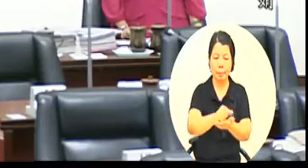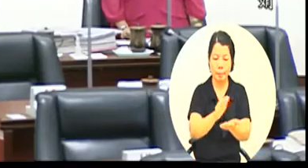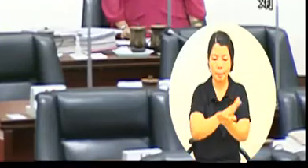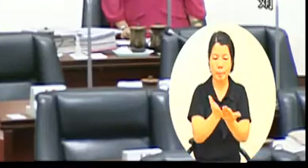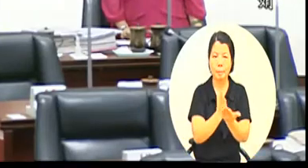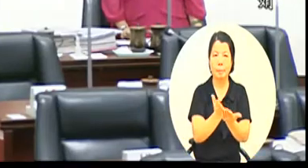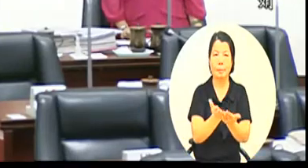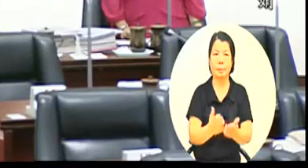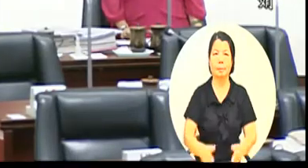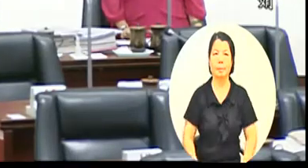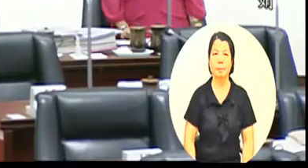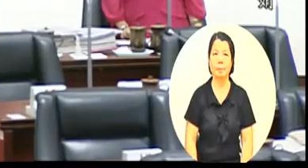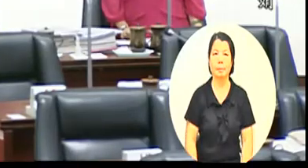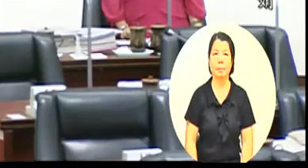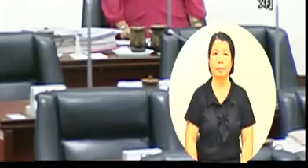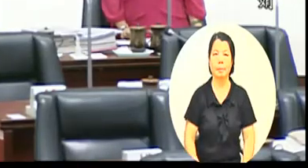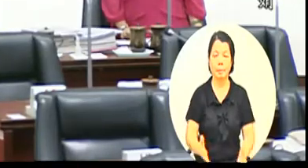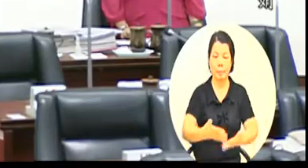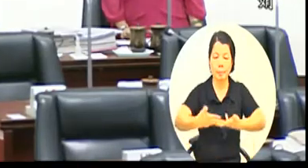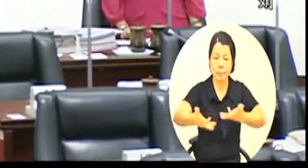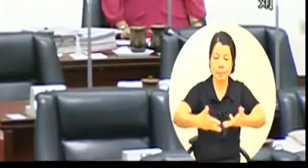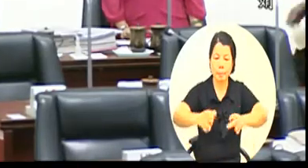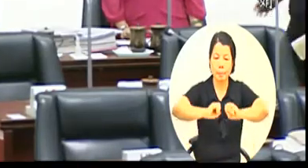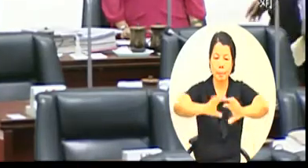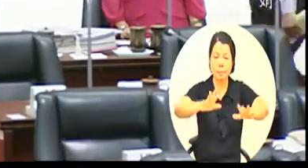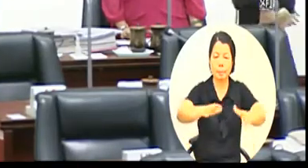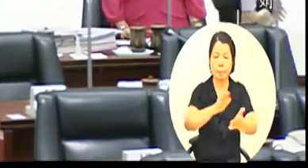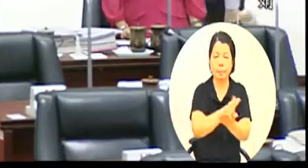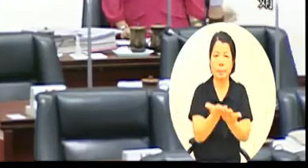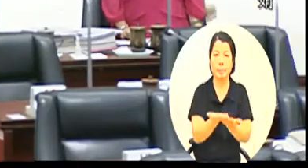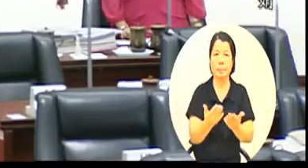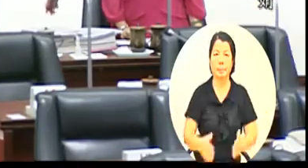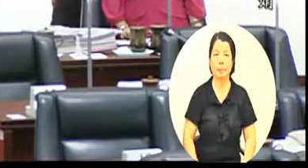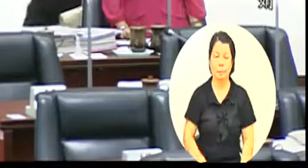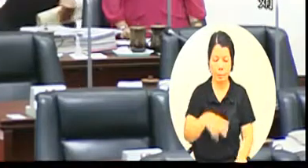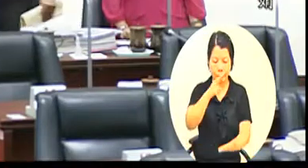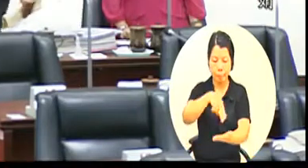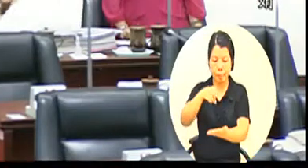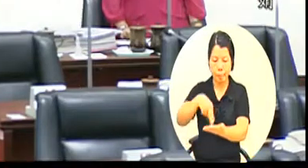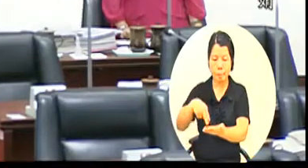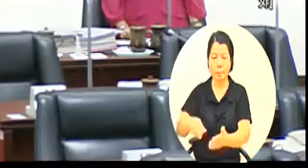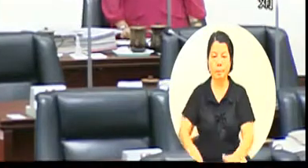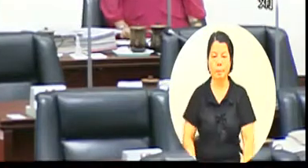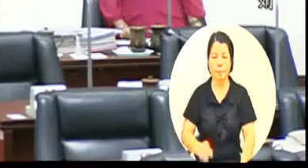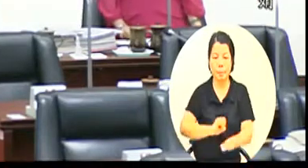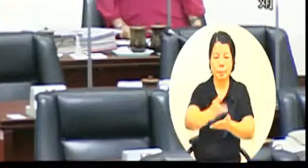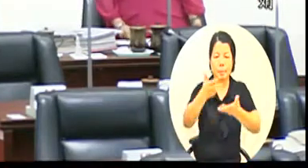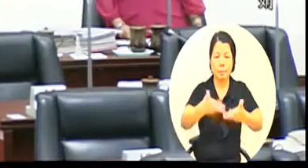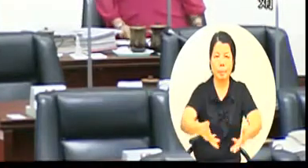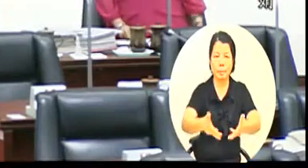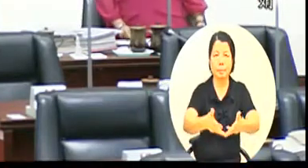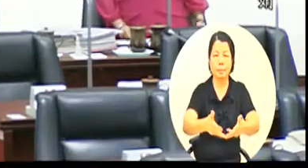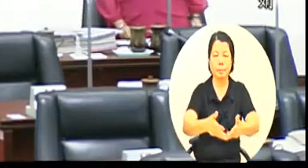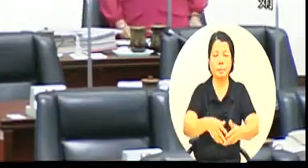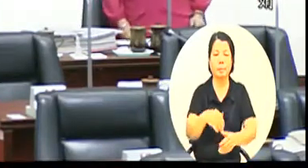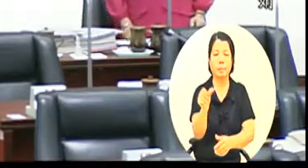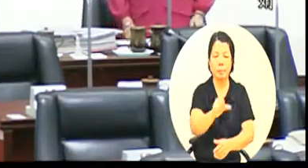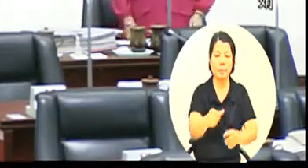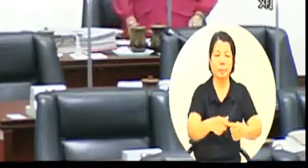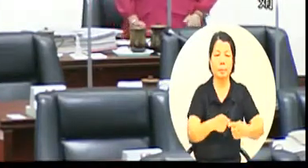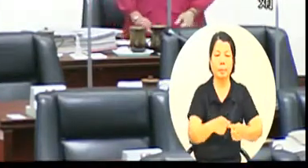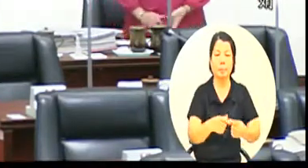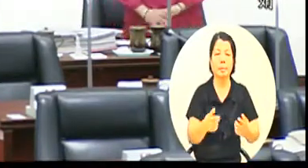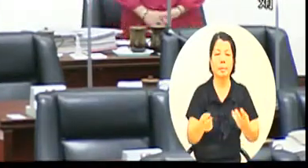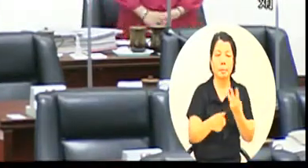哈。这个业务报告里面啊，我看你写了五个报告的重点：促进产业